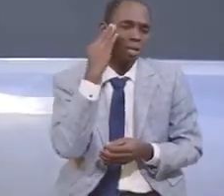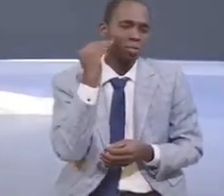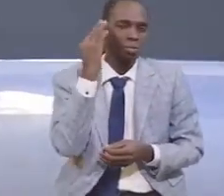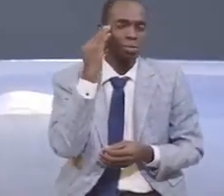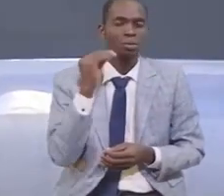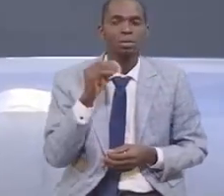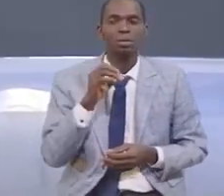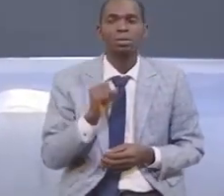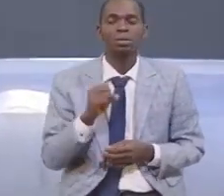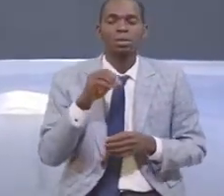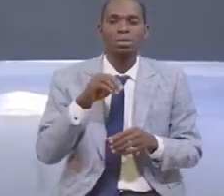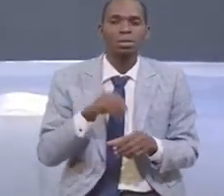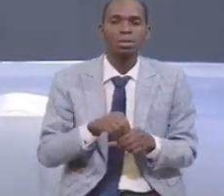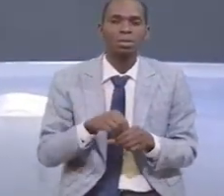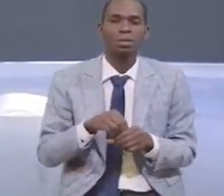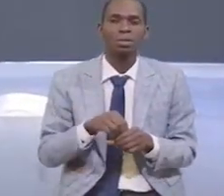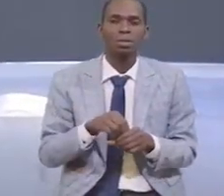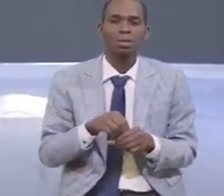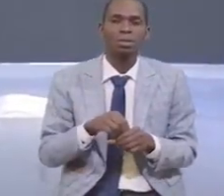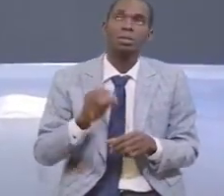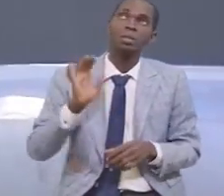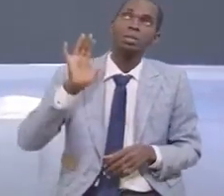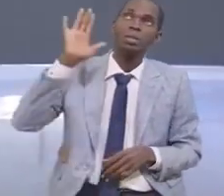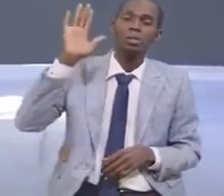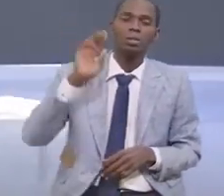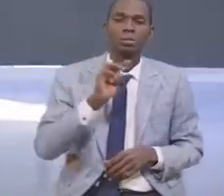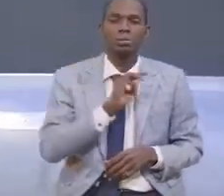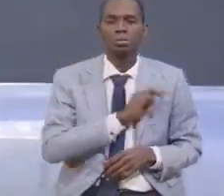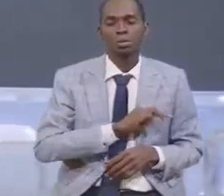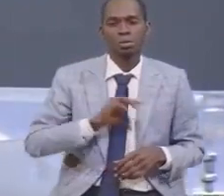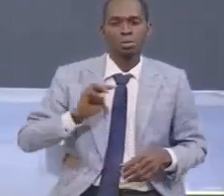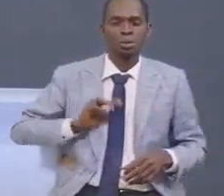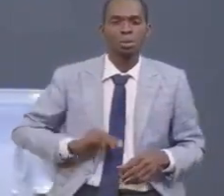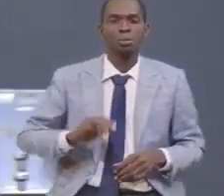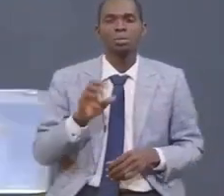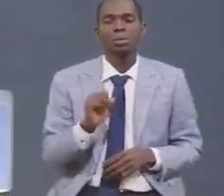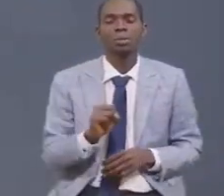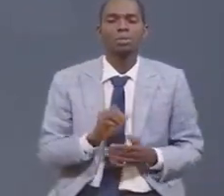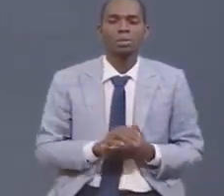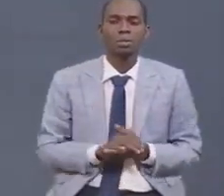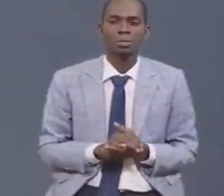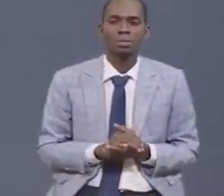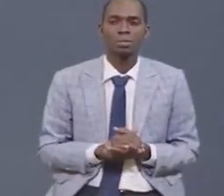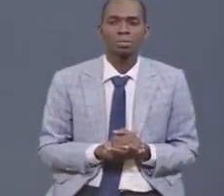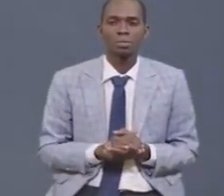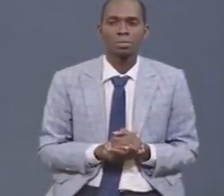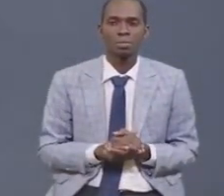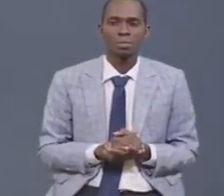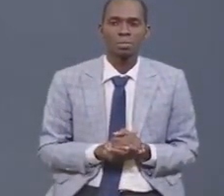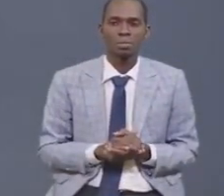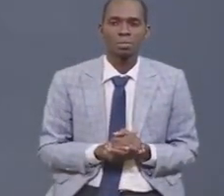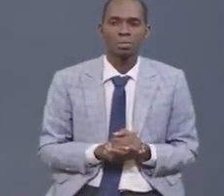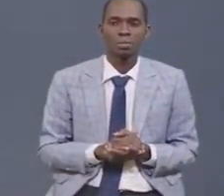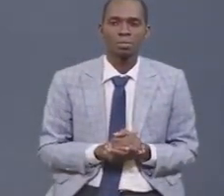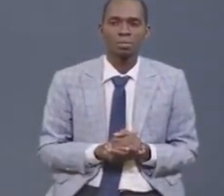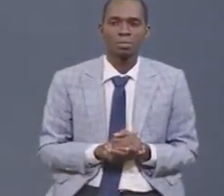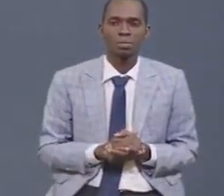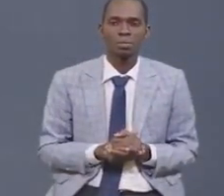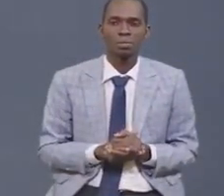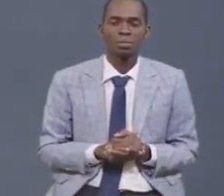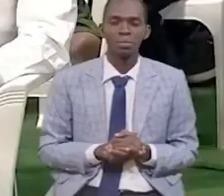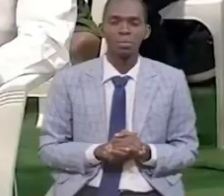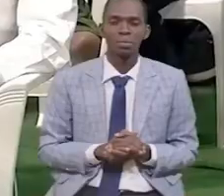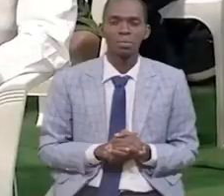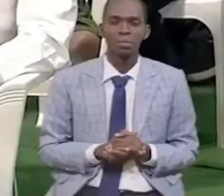experiences in his membership, in his members. ayana yokka sabhirulo unna aadhyatmika